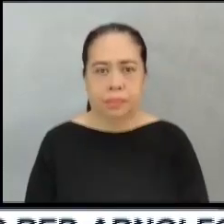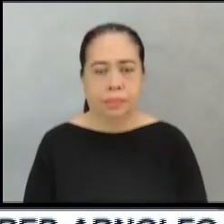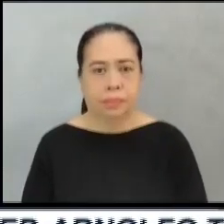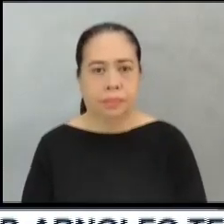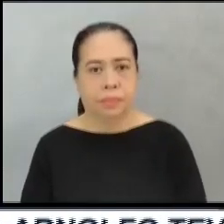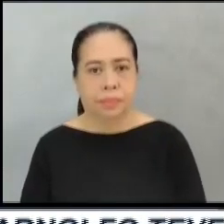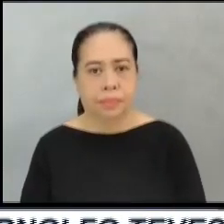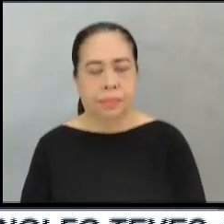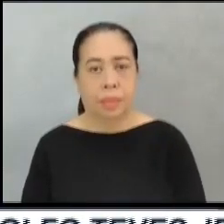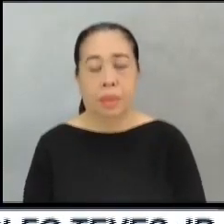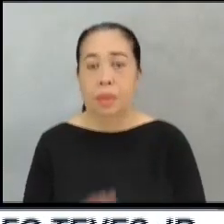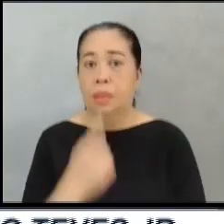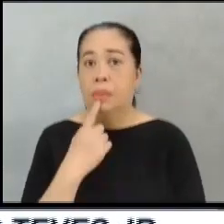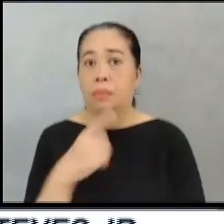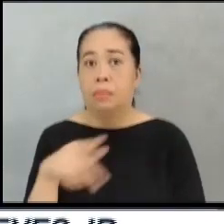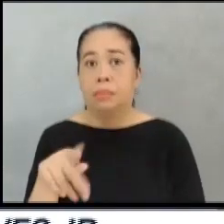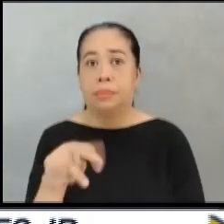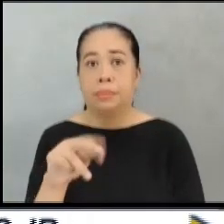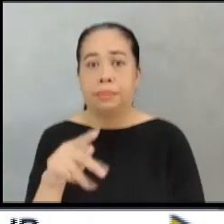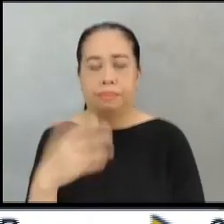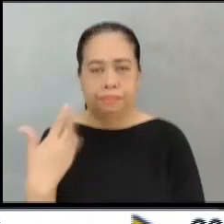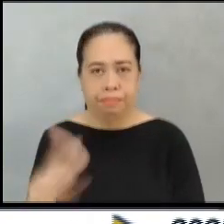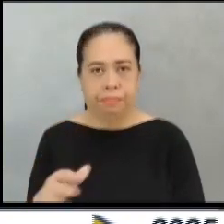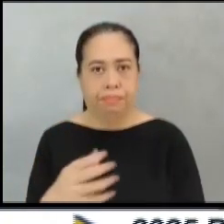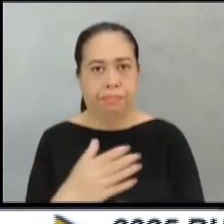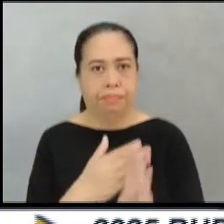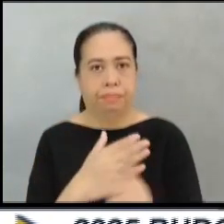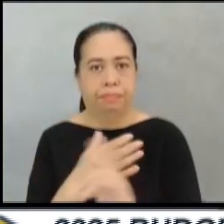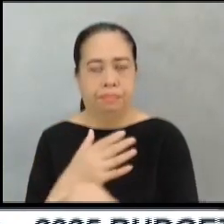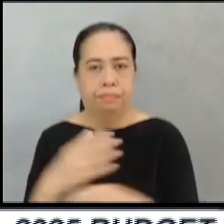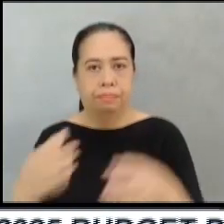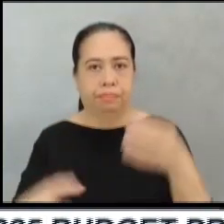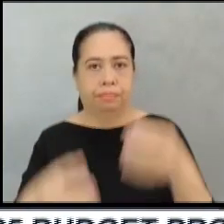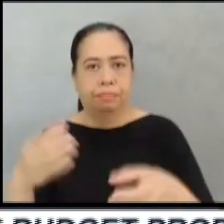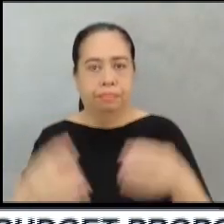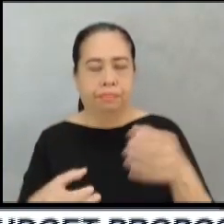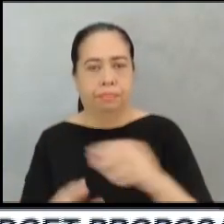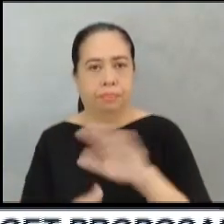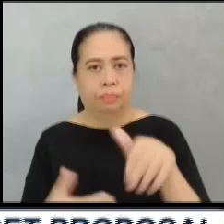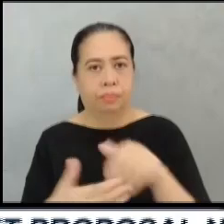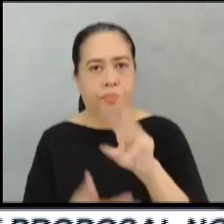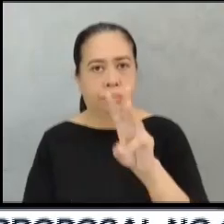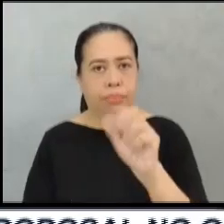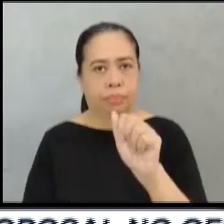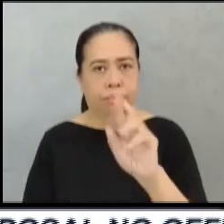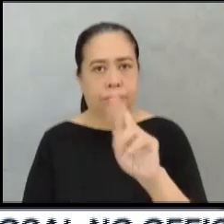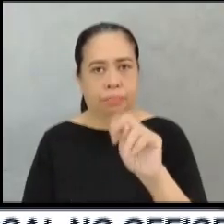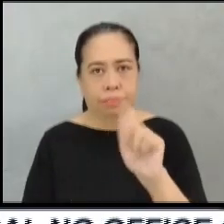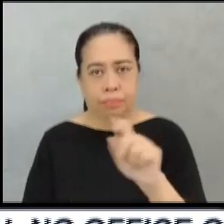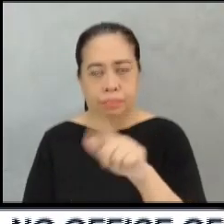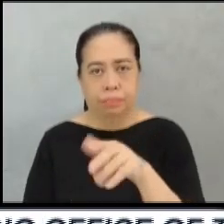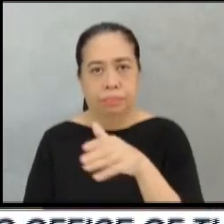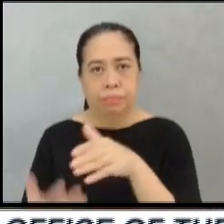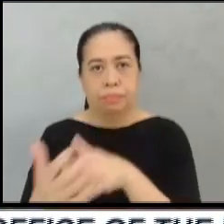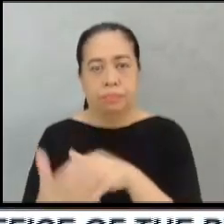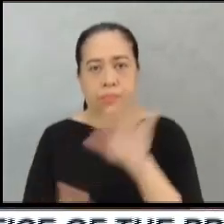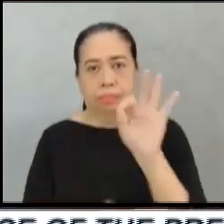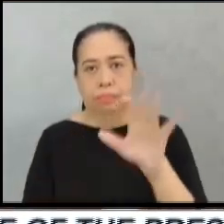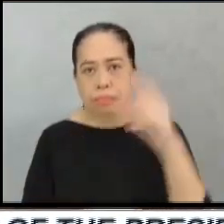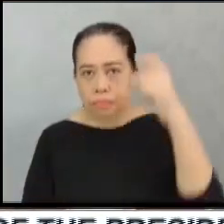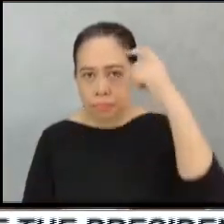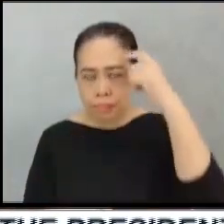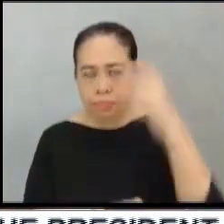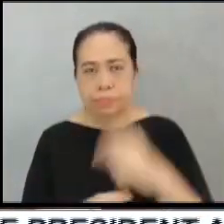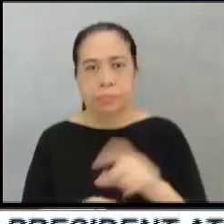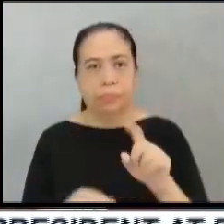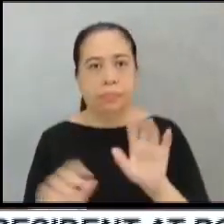Kinumpirma ng PNP na naibalik na sa mga issuing court sa mga warrant laban kay KOJC founder Apollo Quiboloy. Nakatakda dapat humarap